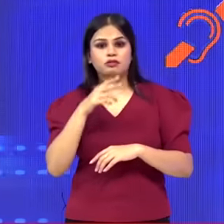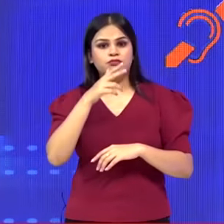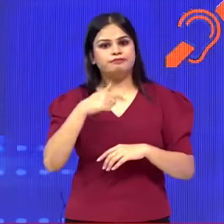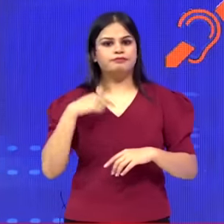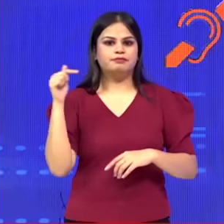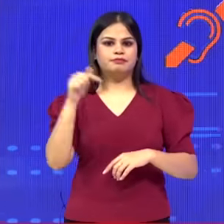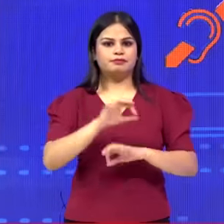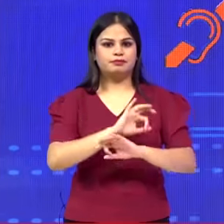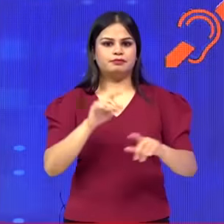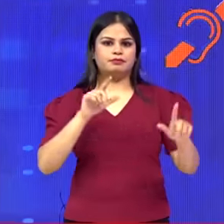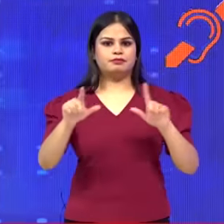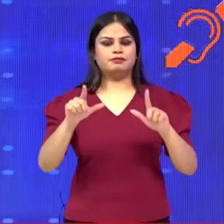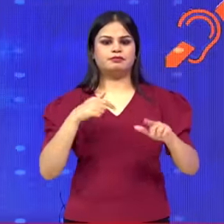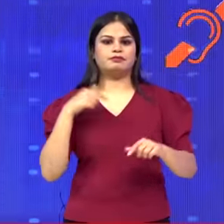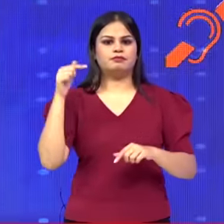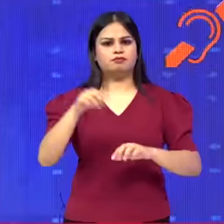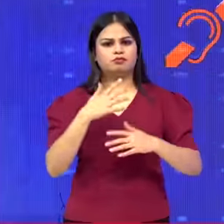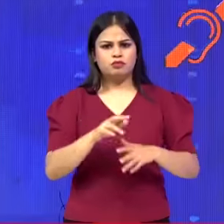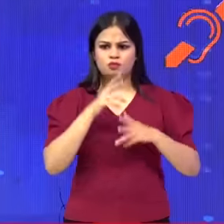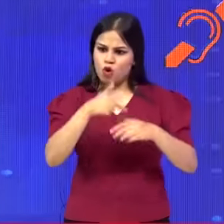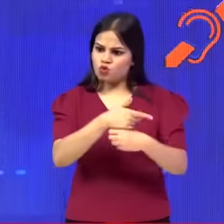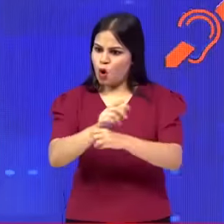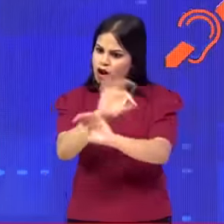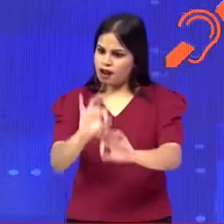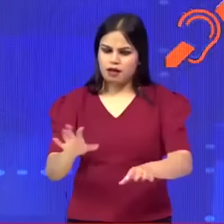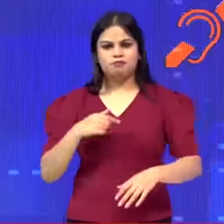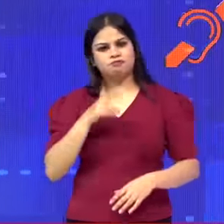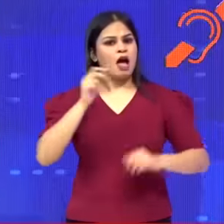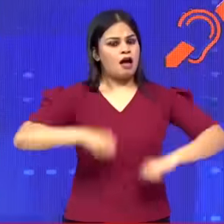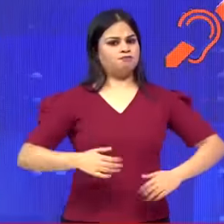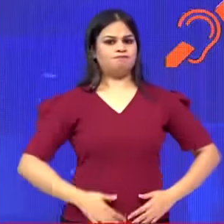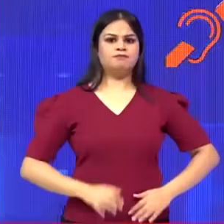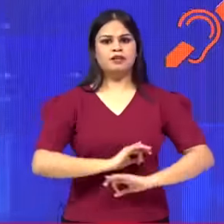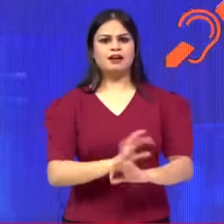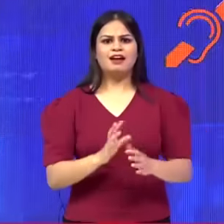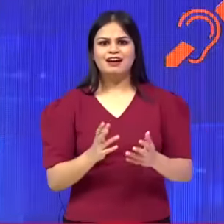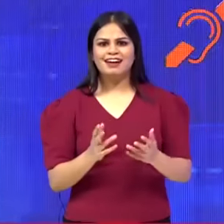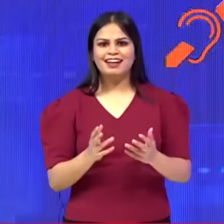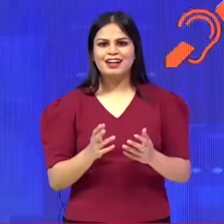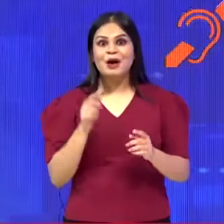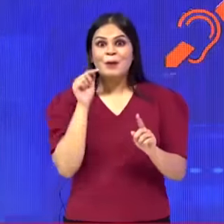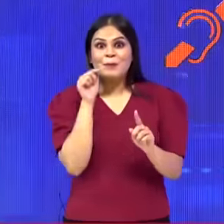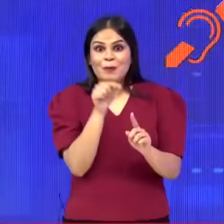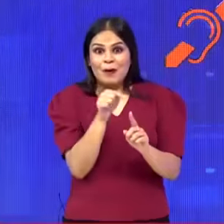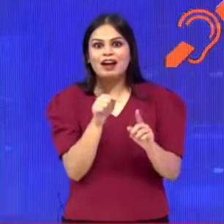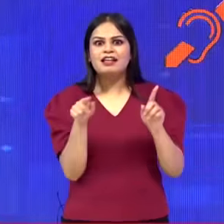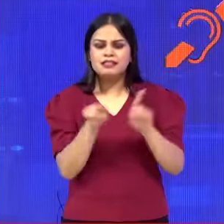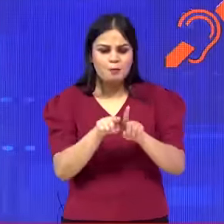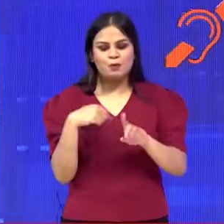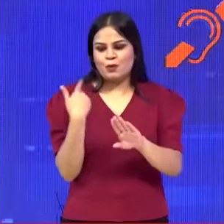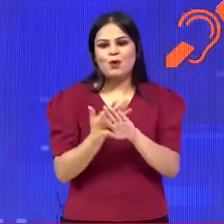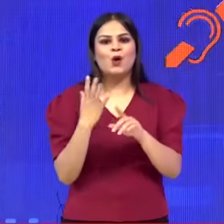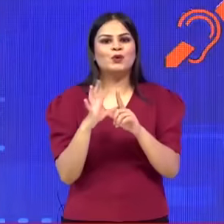सेट। शॉट रेडी, रेडी स्टार्ट टेकिंग। सो दिस इज समथिंग दैट आई गो